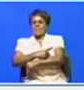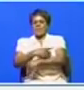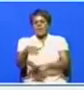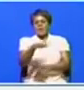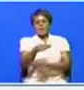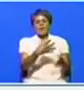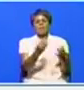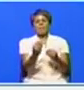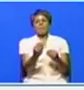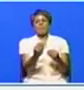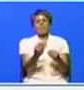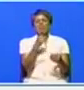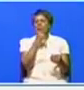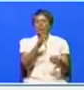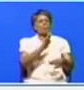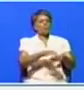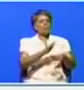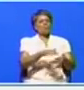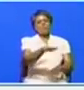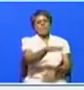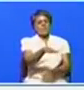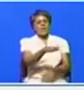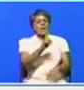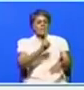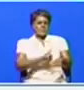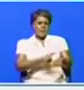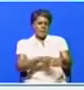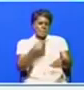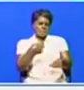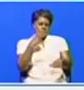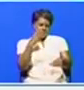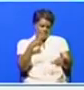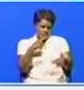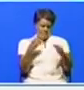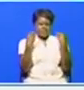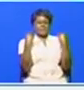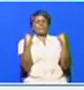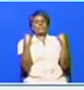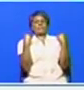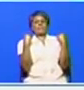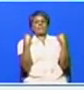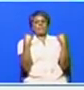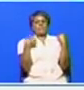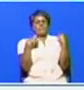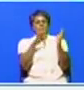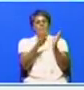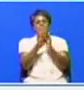tulikuwa tunaenda ilikuwa mahali si pazuri. Na wakati nilipoenda kwa kitanda kulala, nilichukua